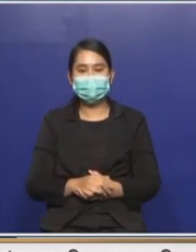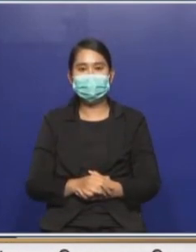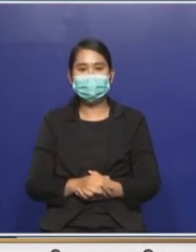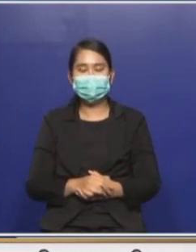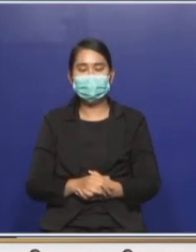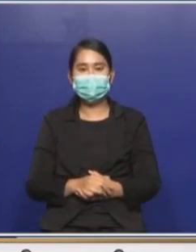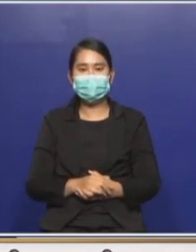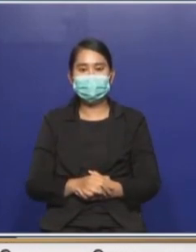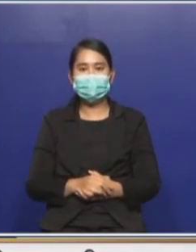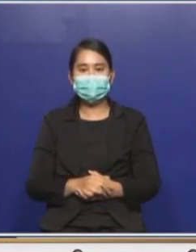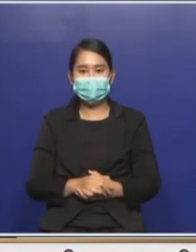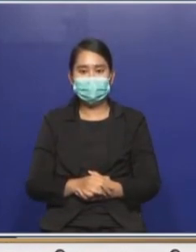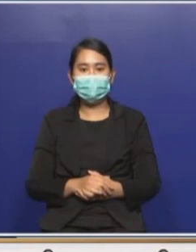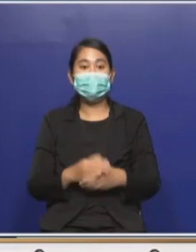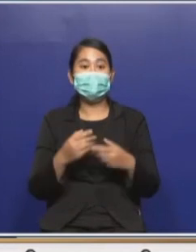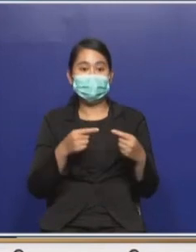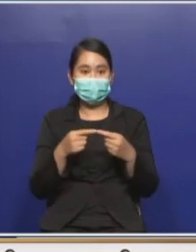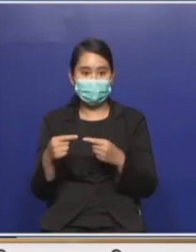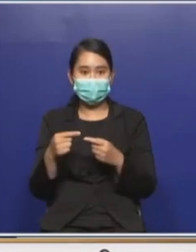เดี๋ยวตอบนะครับ